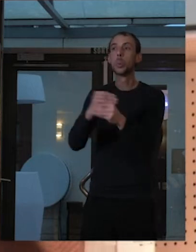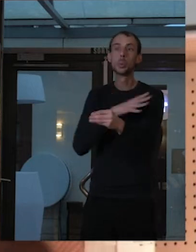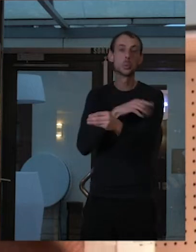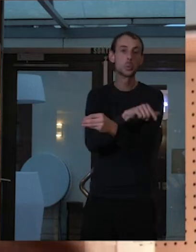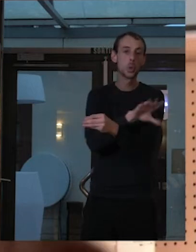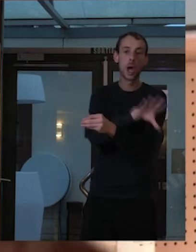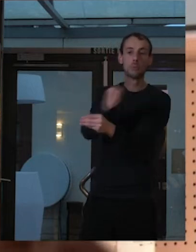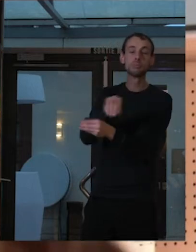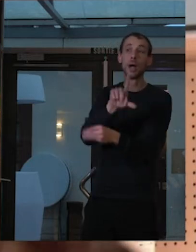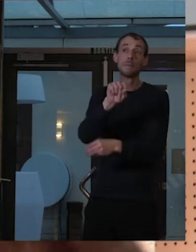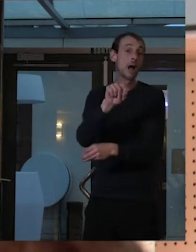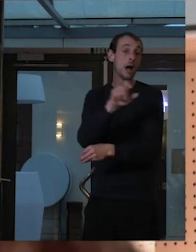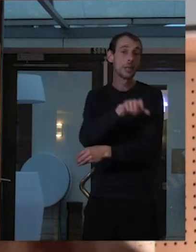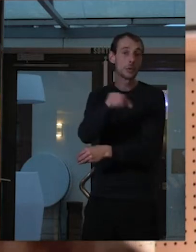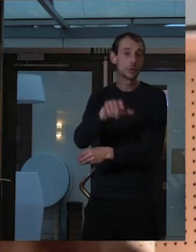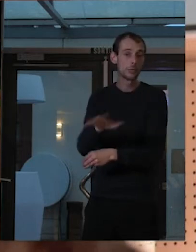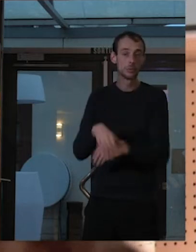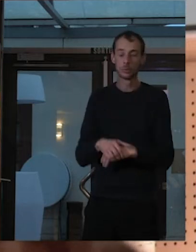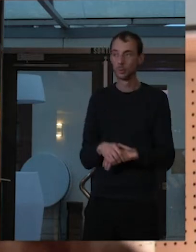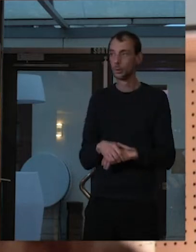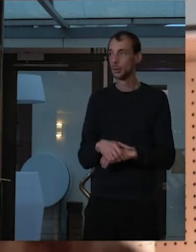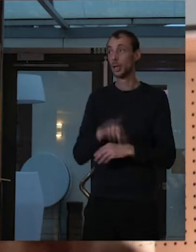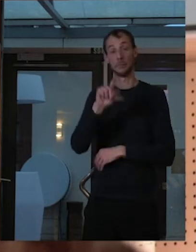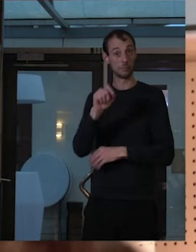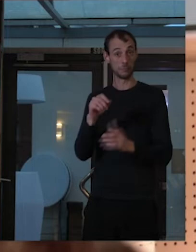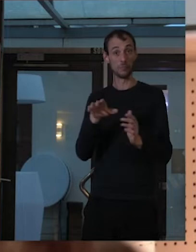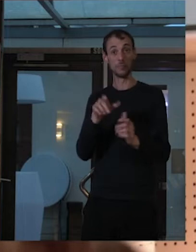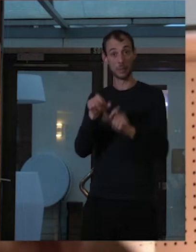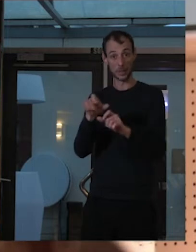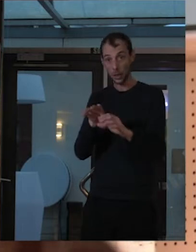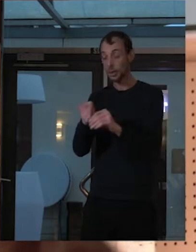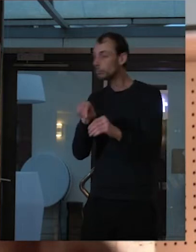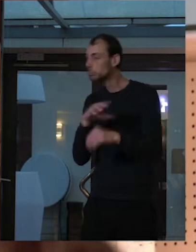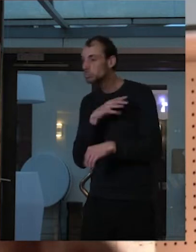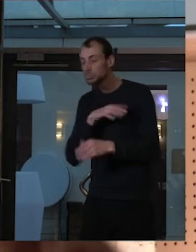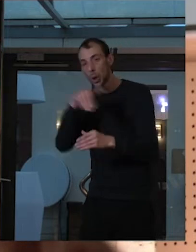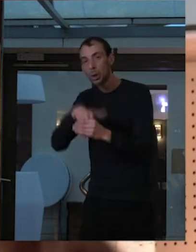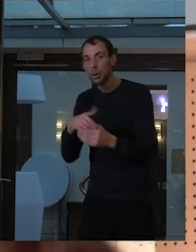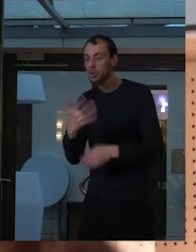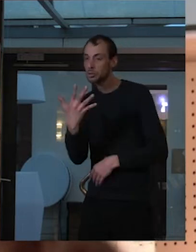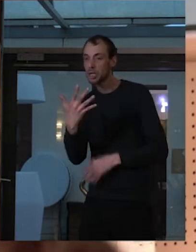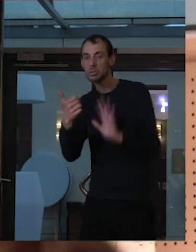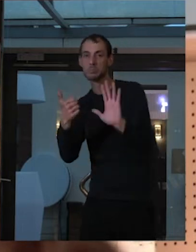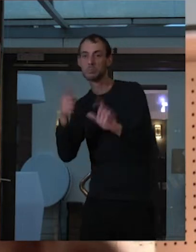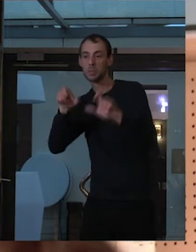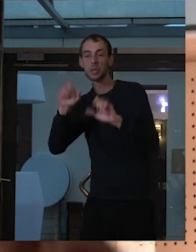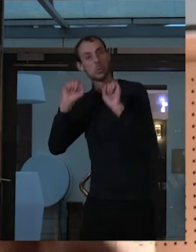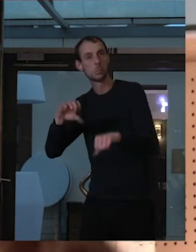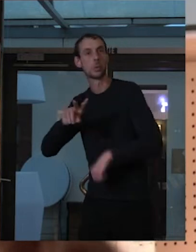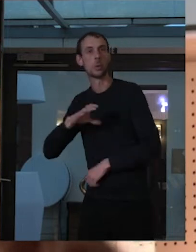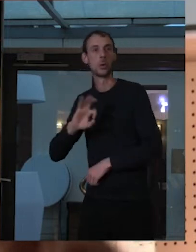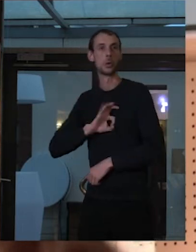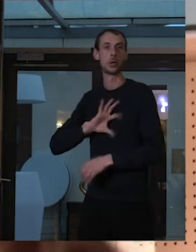français, et sur ces 20 là, il y a à peu près 5-6 personnes qui arrivent à avoir une médaille. Donc c'est ridicule par rapport au